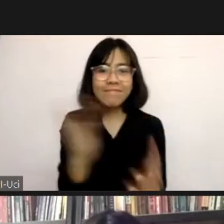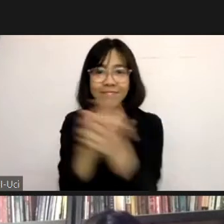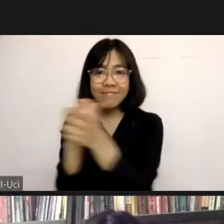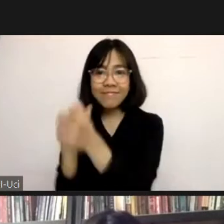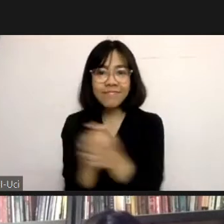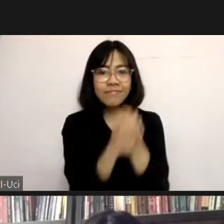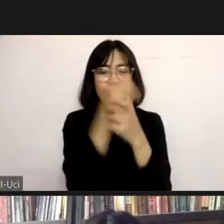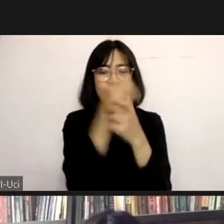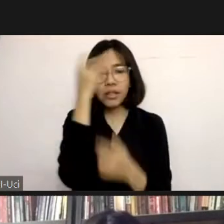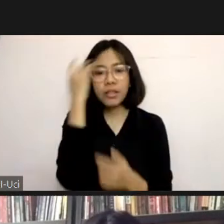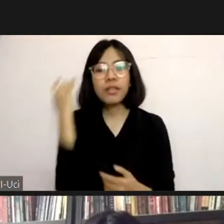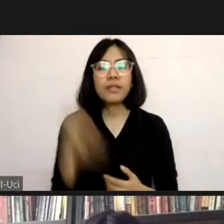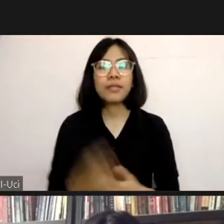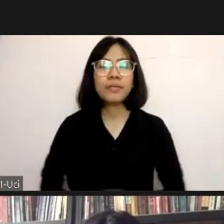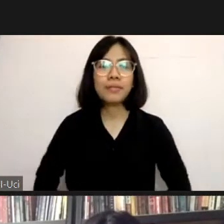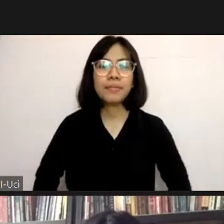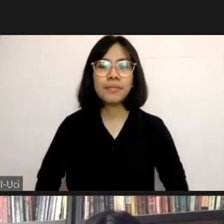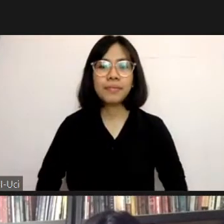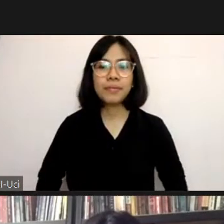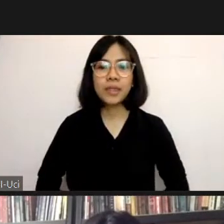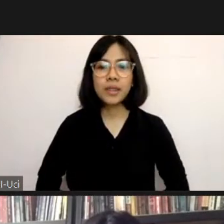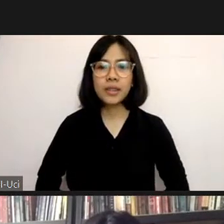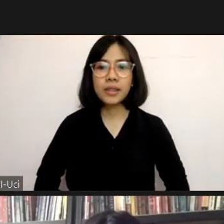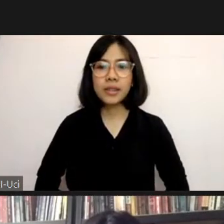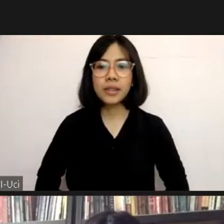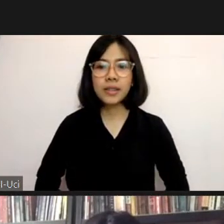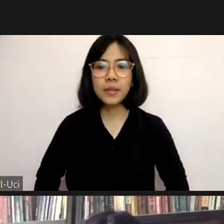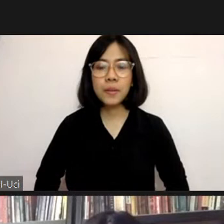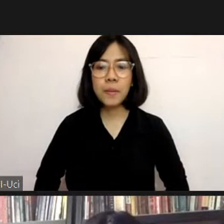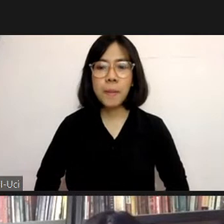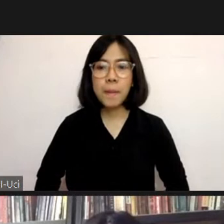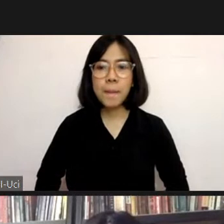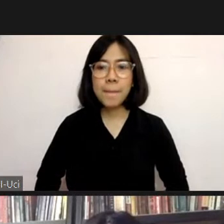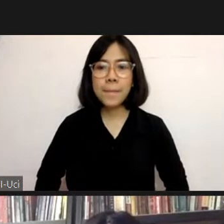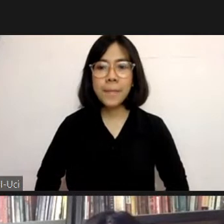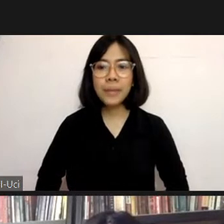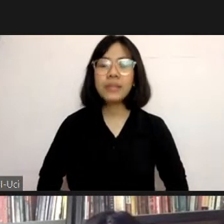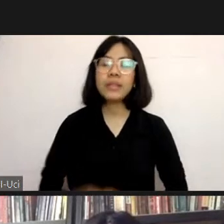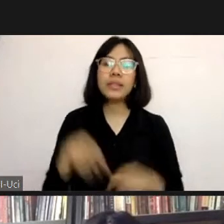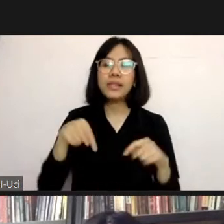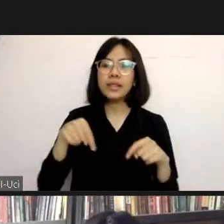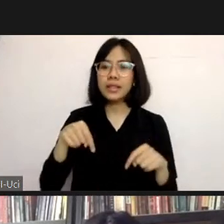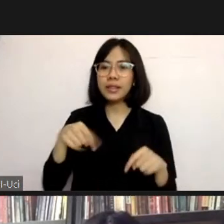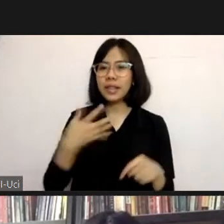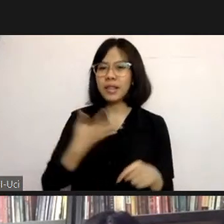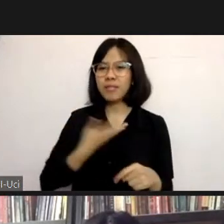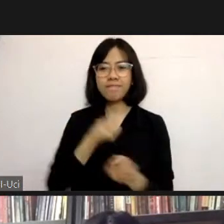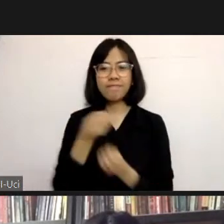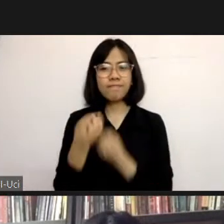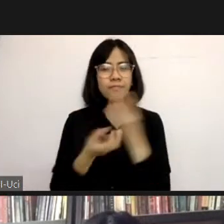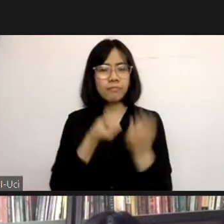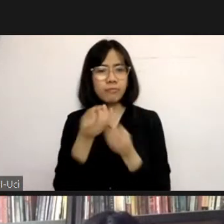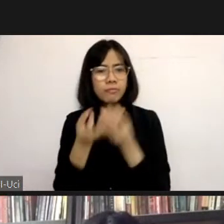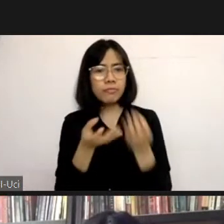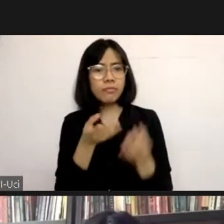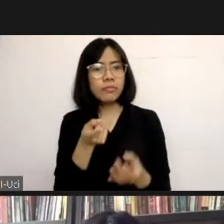semua, berkah dalam. Pada kesempatan ini saya ingin menyampaikan